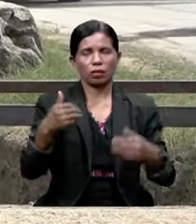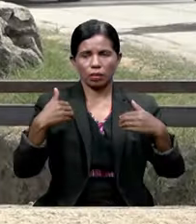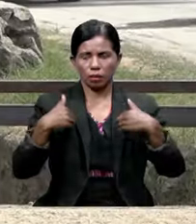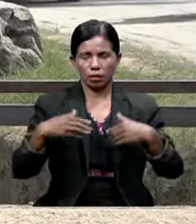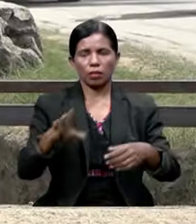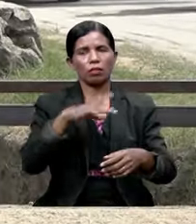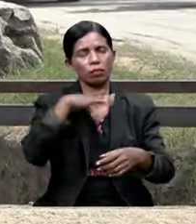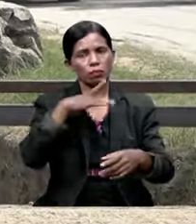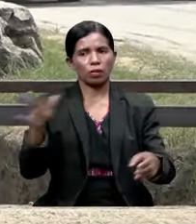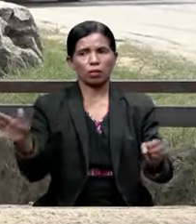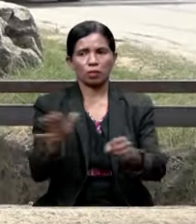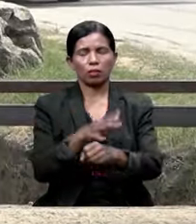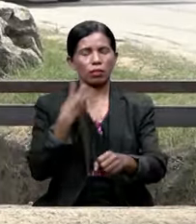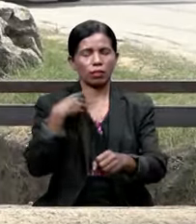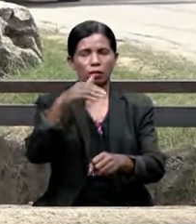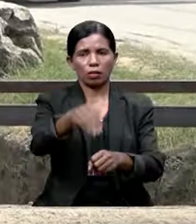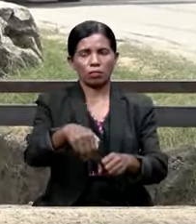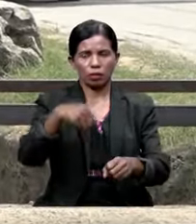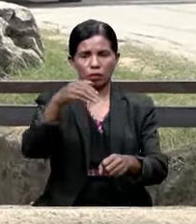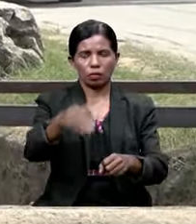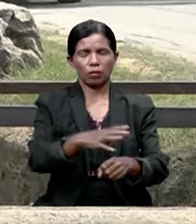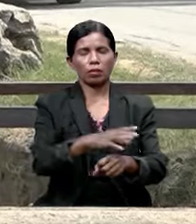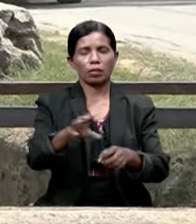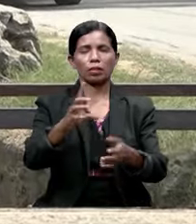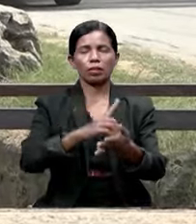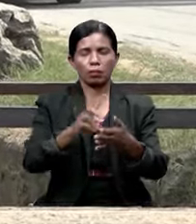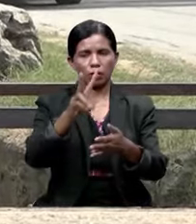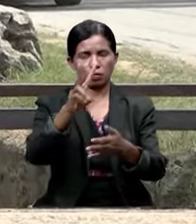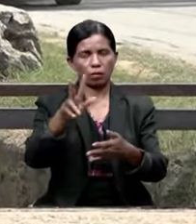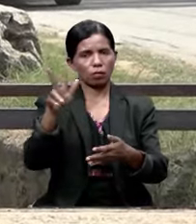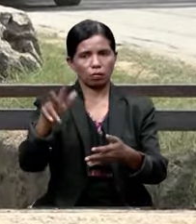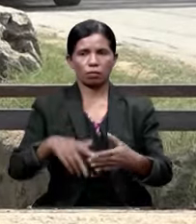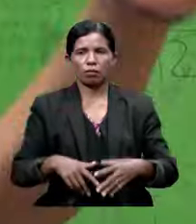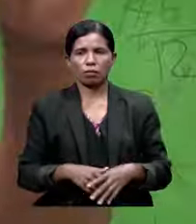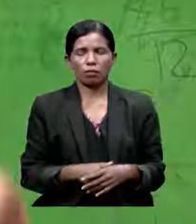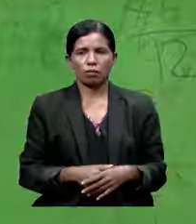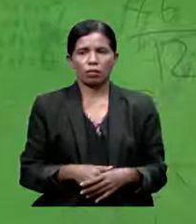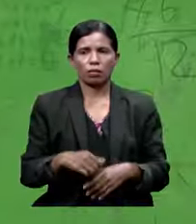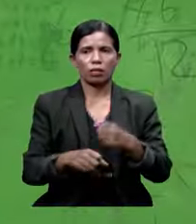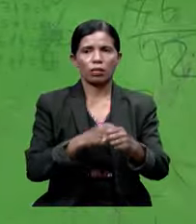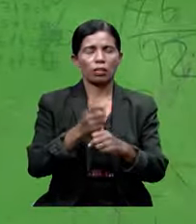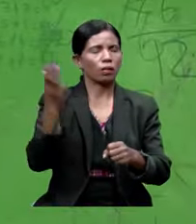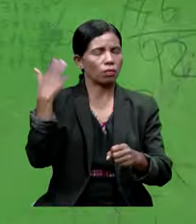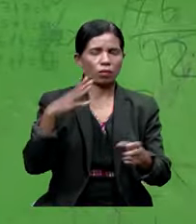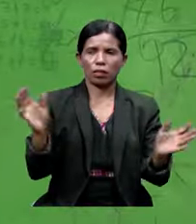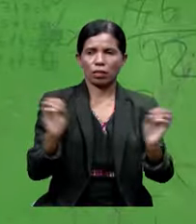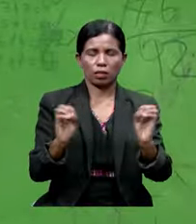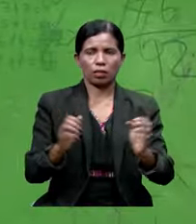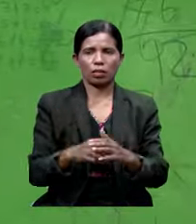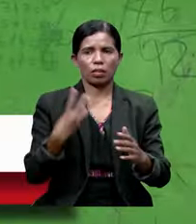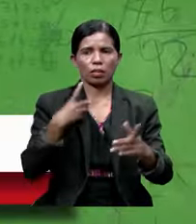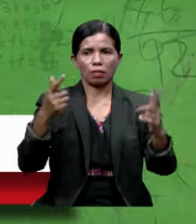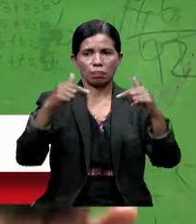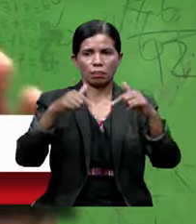aku, kami suruh semua orang loh turun lagi. Nelaya, hasan tina nuruk nelaya dah. Ah, emang ini